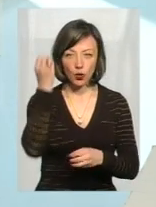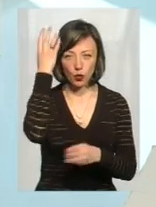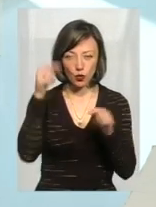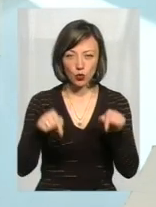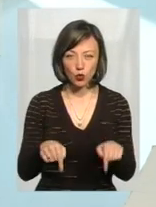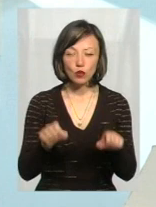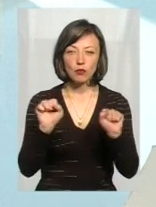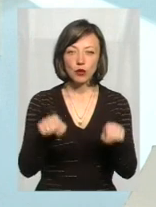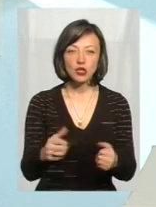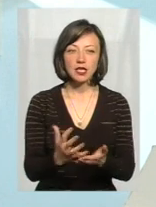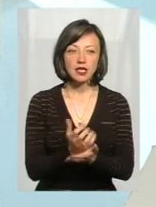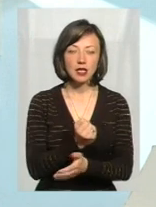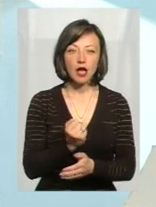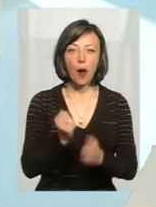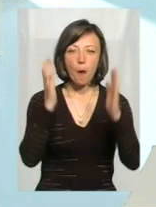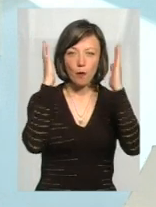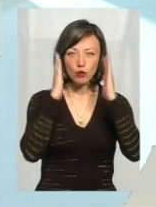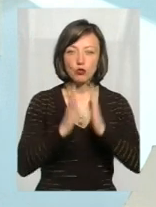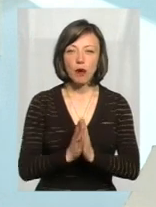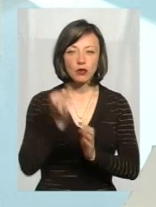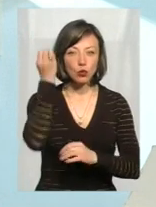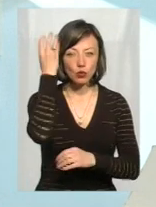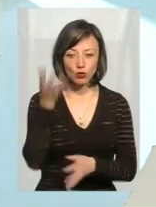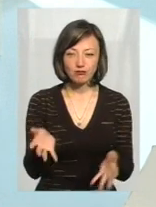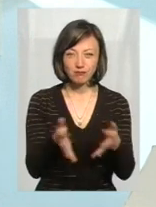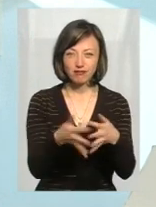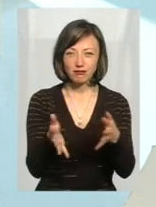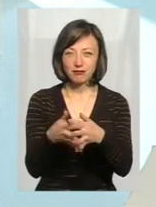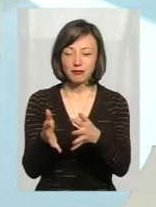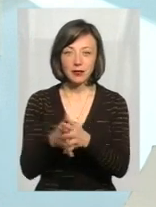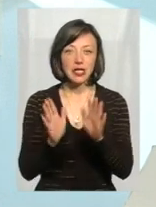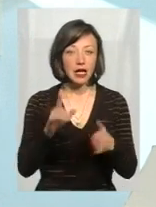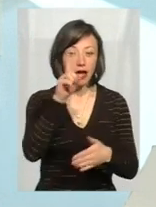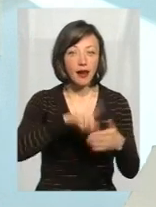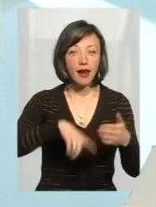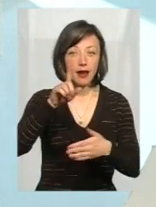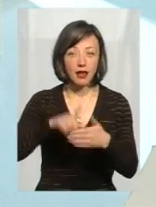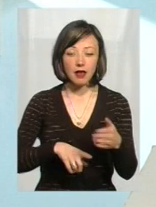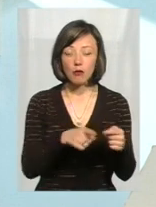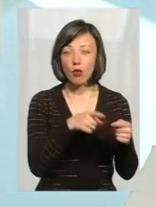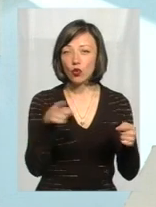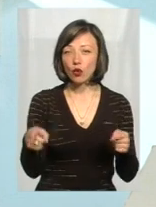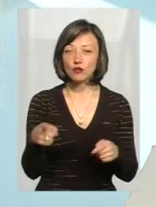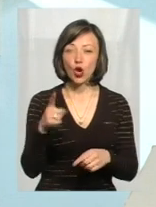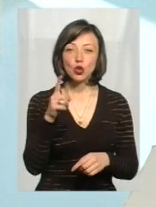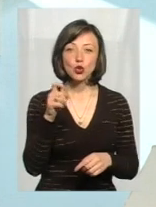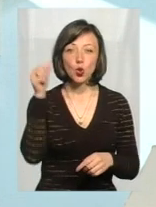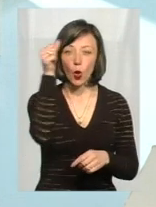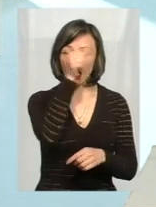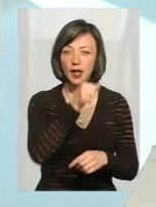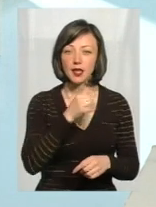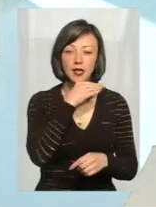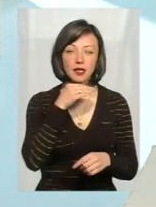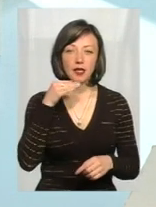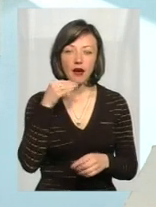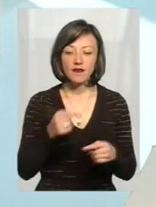можна навіть знайти сліди мусульманської культури, це якщо казати тільки у плані релігії, які впродовж століть визначали